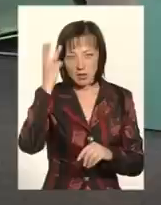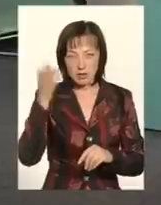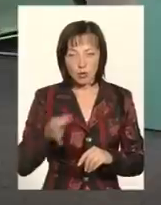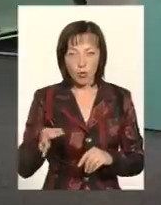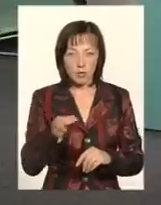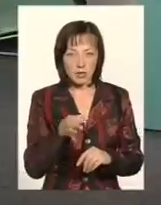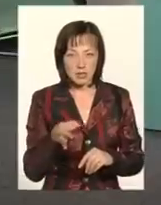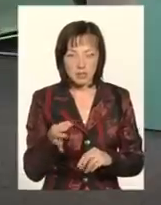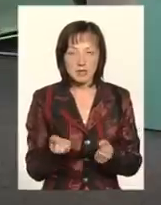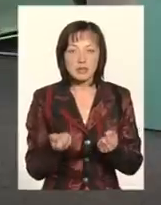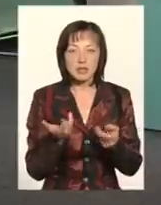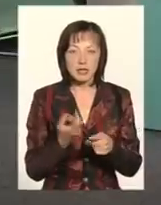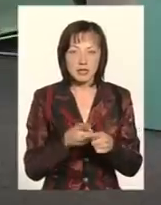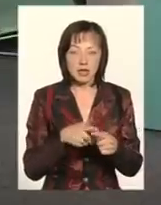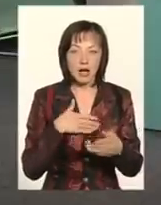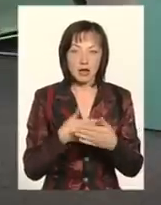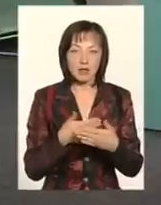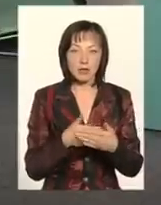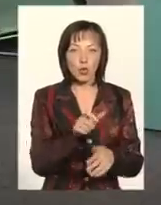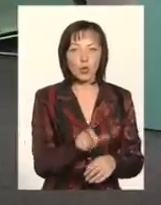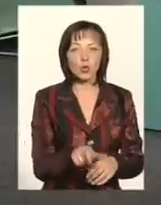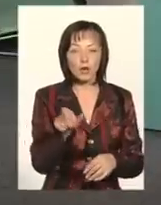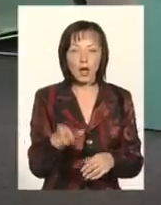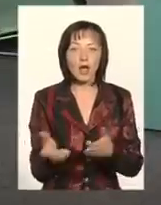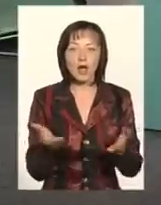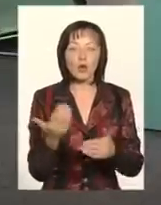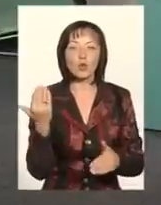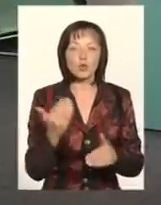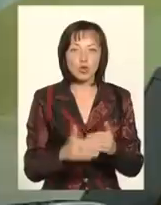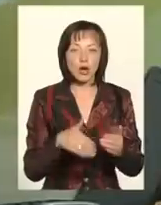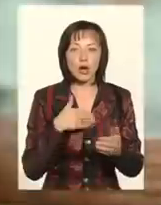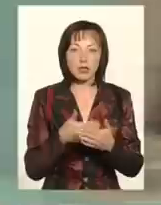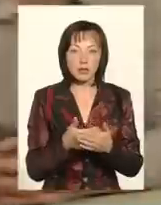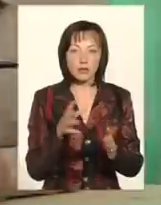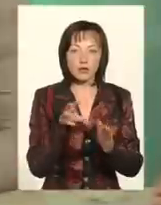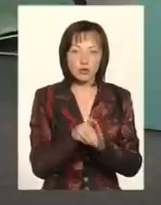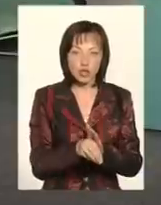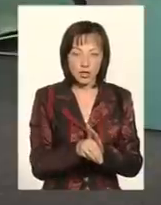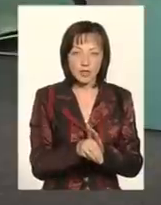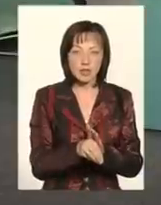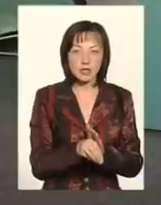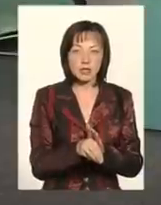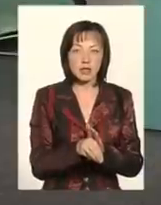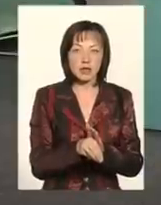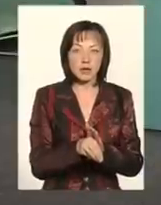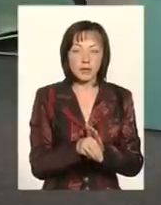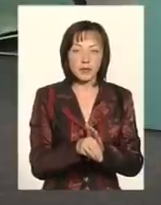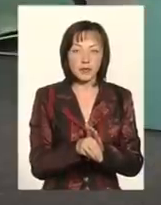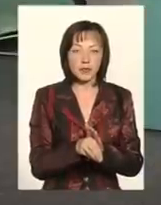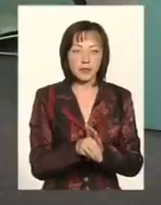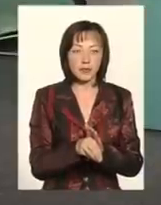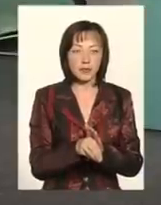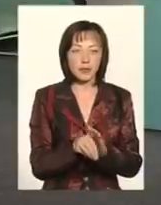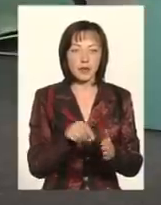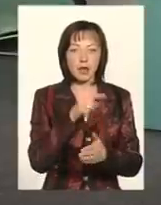області скільки це активних людей які вже активно включилися власне в робо активно включились более